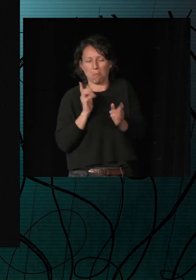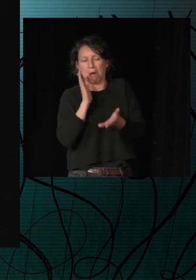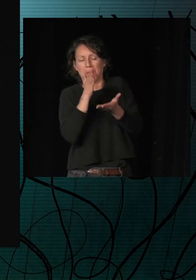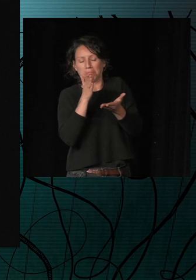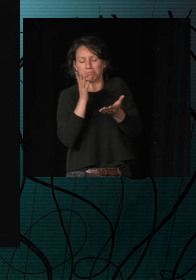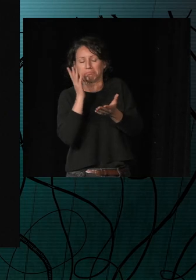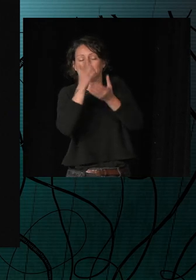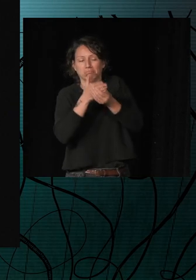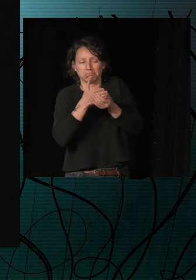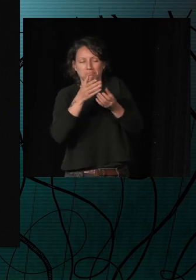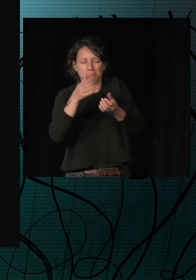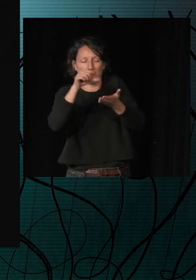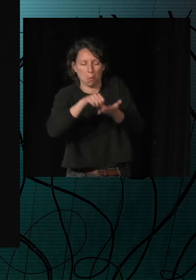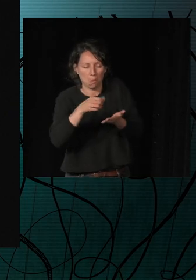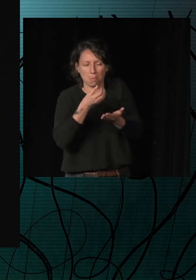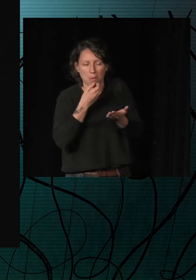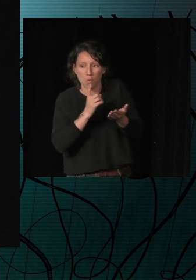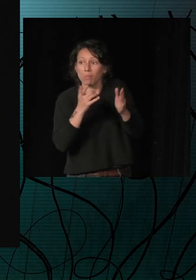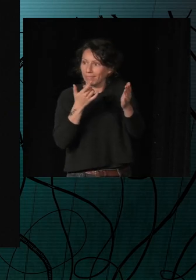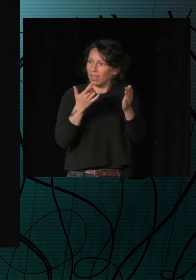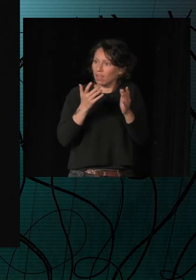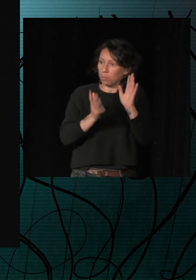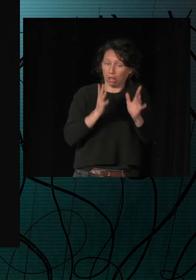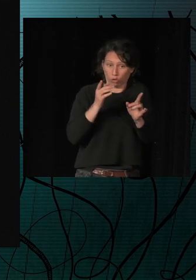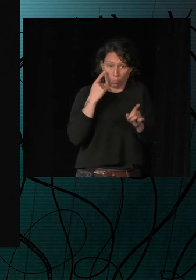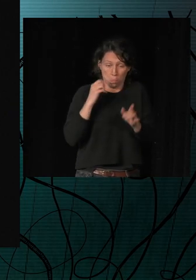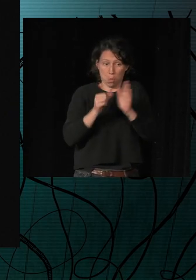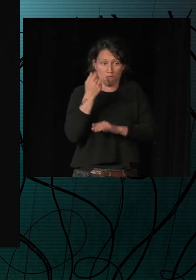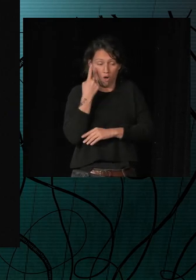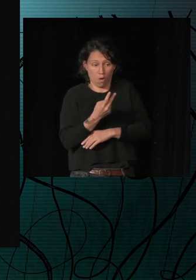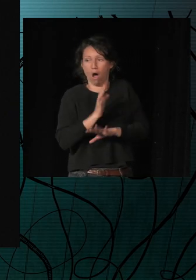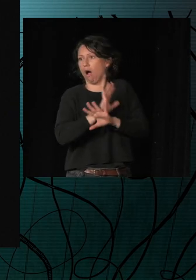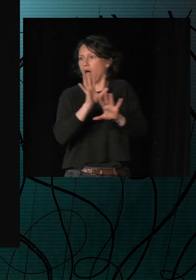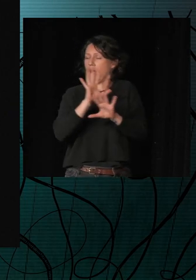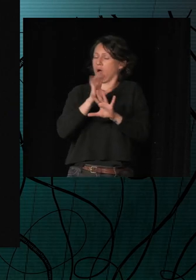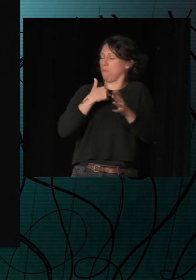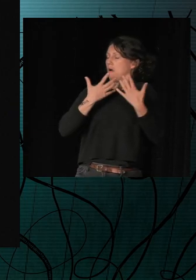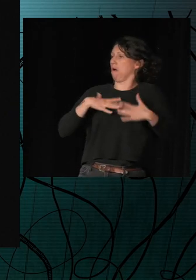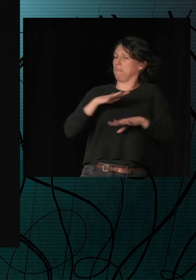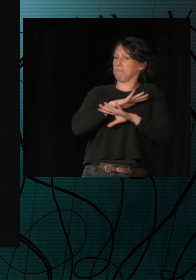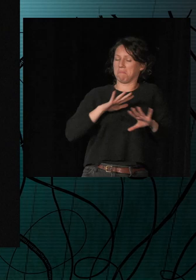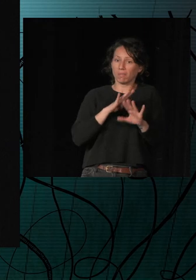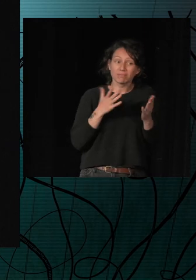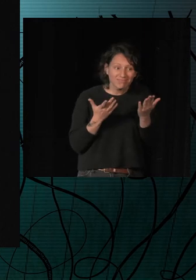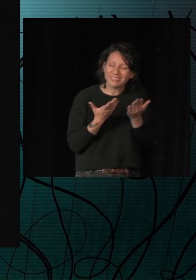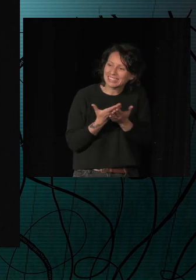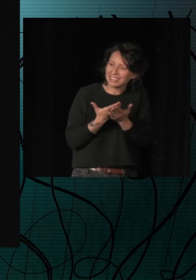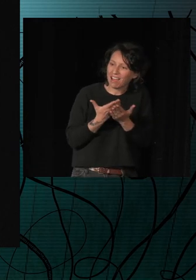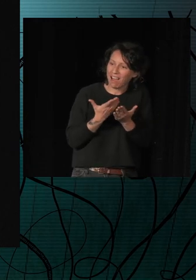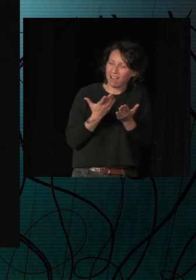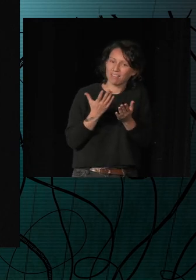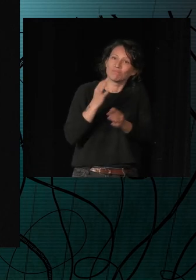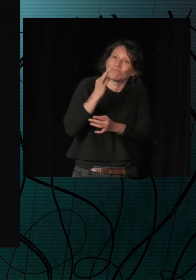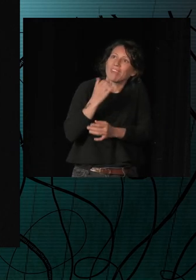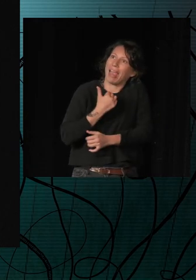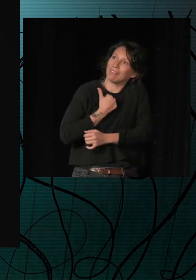dans ces cas-là ils savent que ça c'est définitif l'horreur c'est non mais en fait euh à la fois oui c'est intime mais moi j'aime